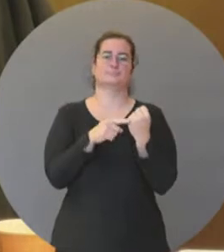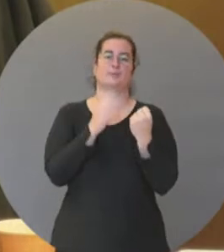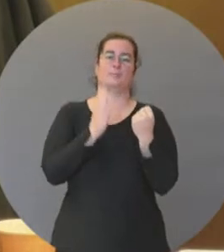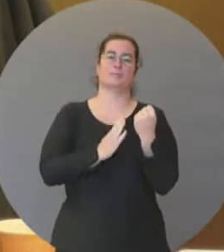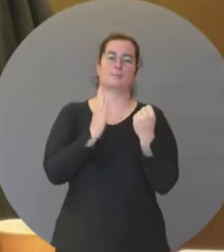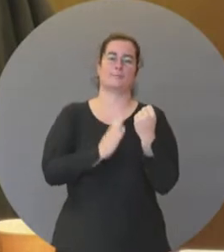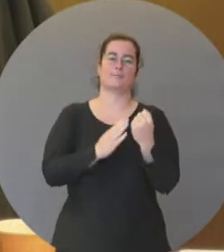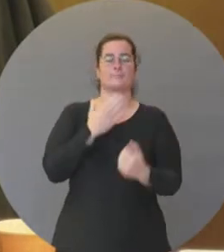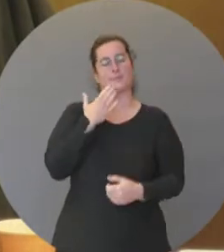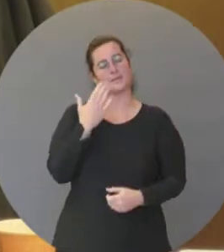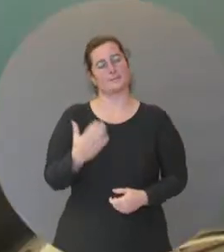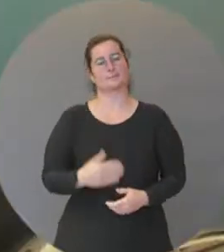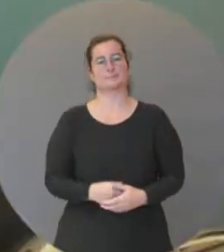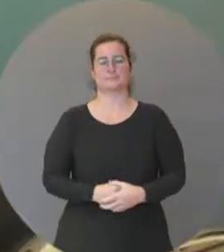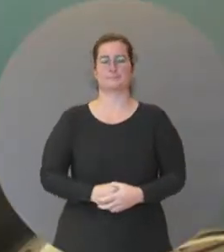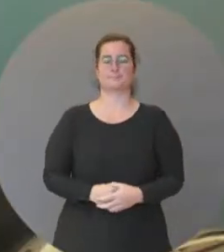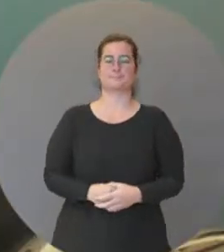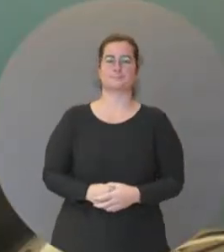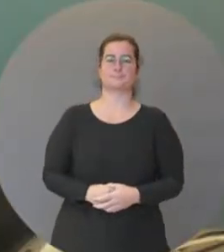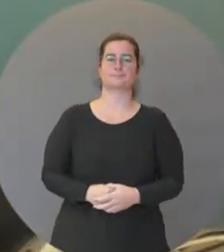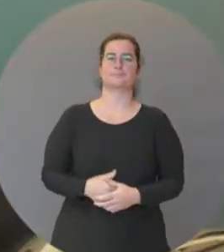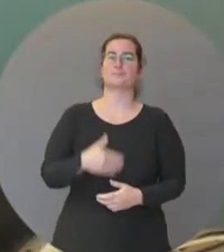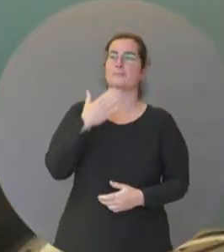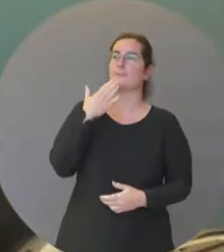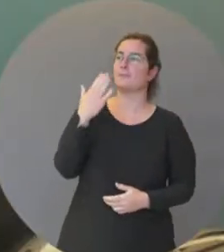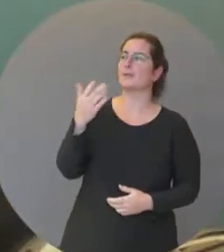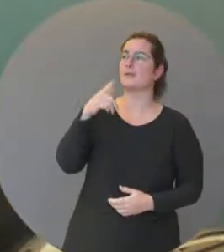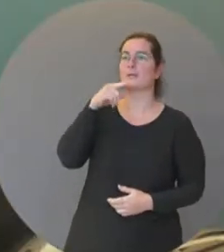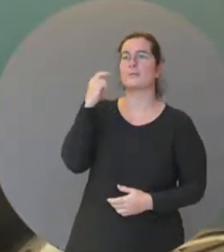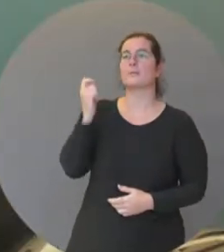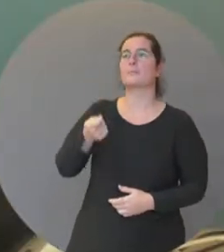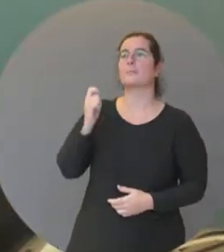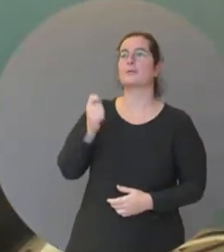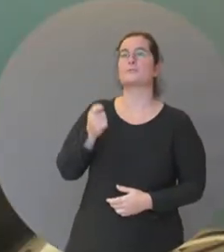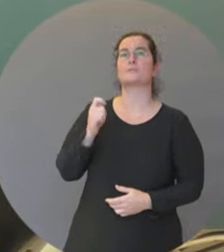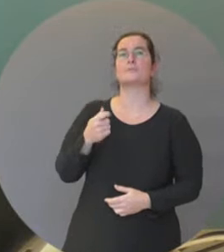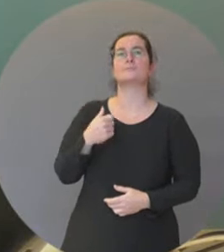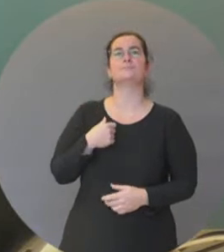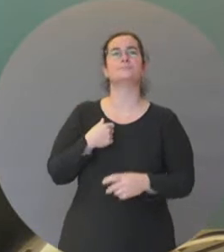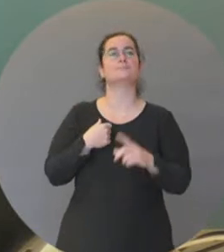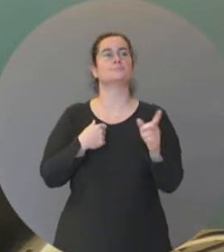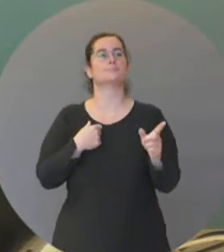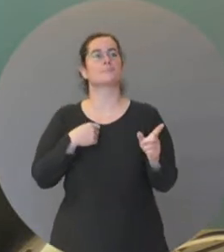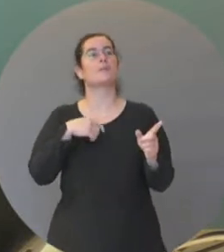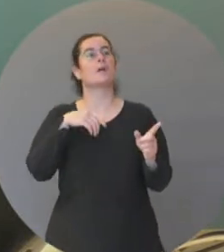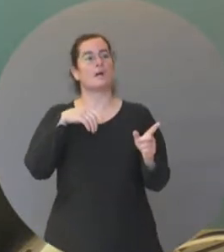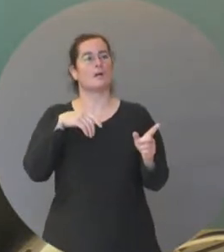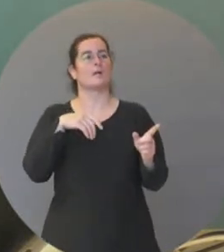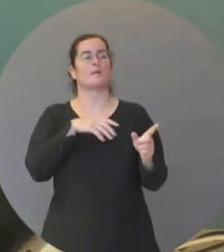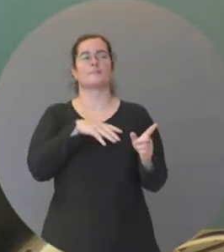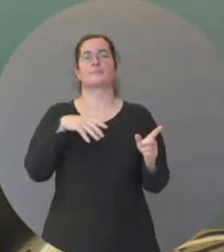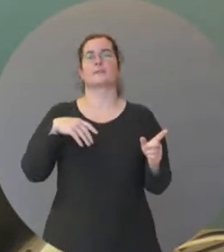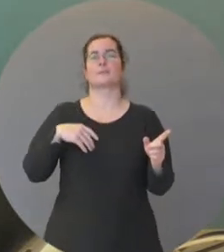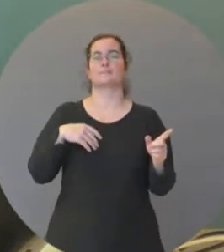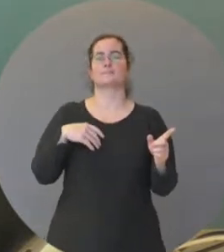merci à vous merci Monsieur marteau alors madame l'argile et puis monsieur métaux